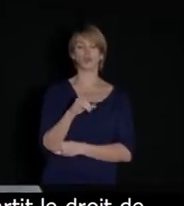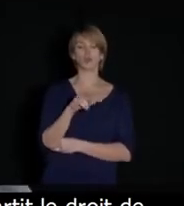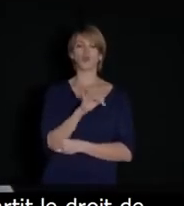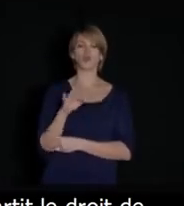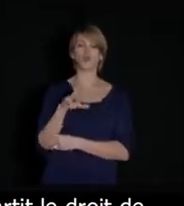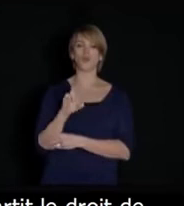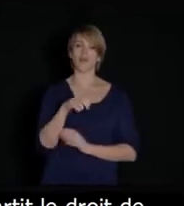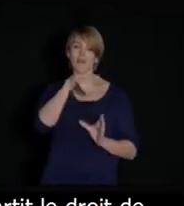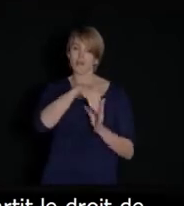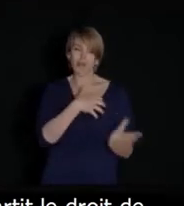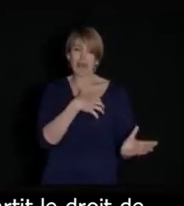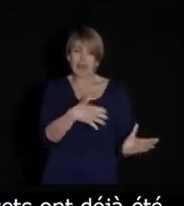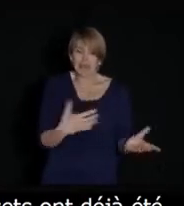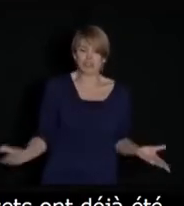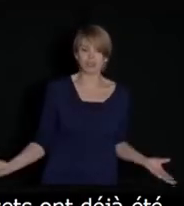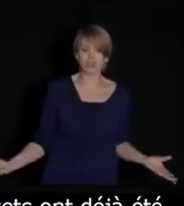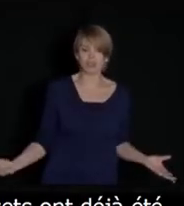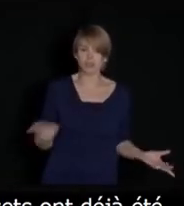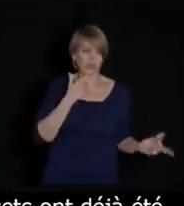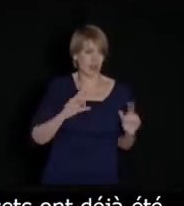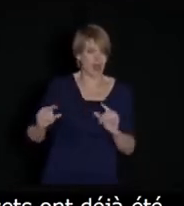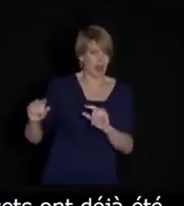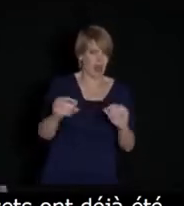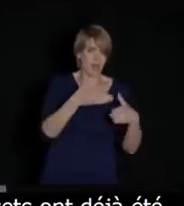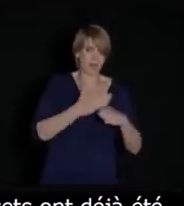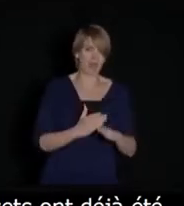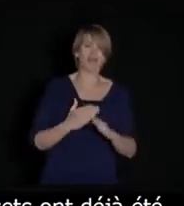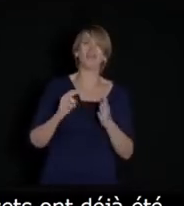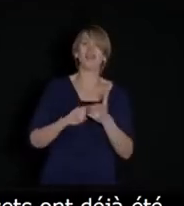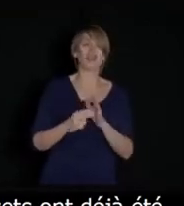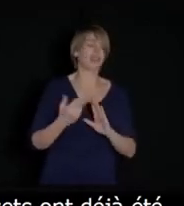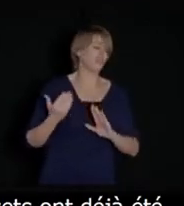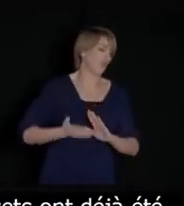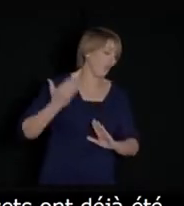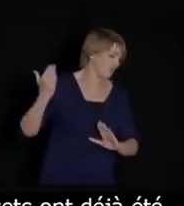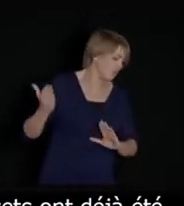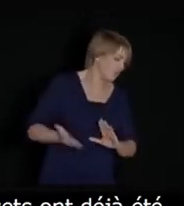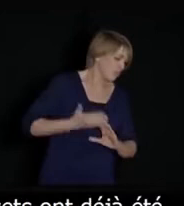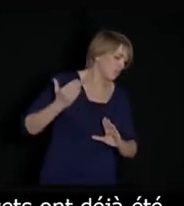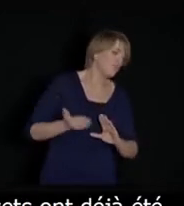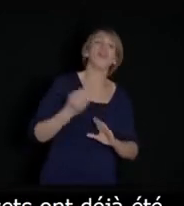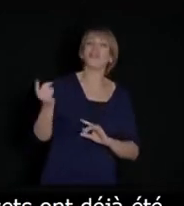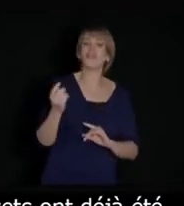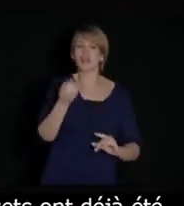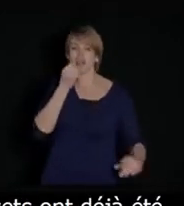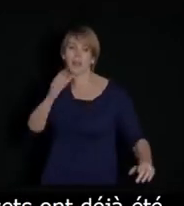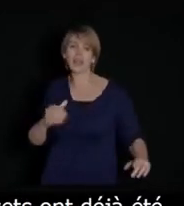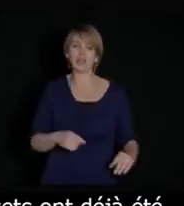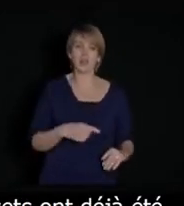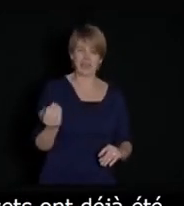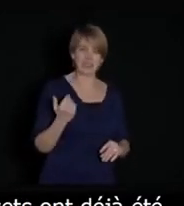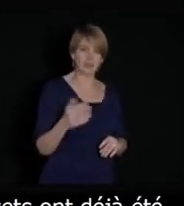en minéraux que tout le reste. Ils sont là tous, l'entrée en mer s'est faite, avec nos méthodes de